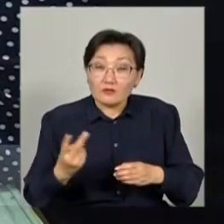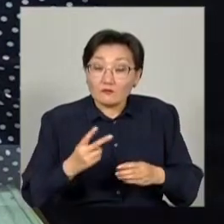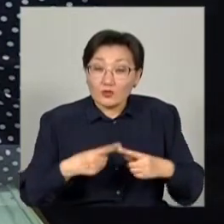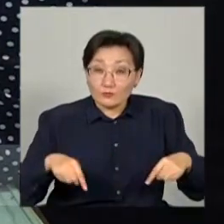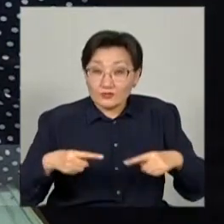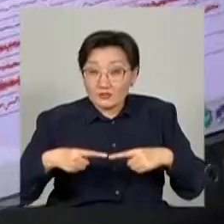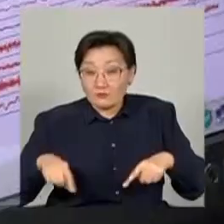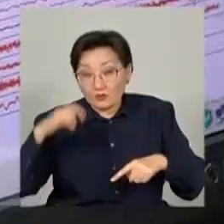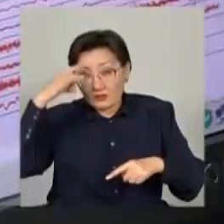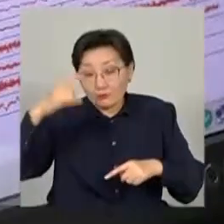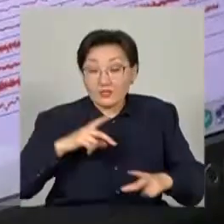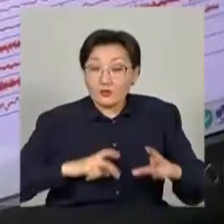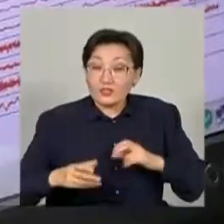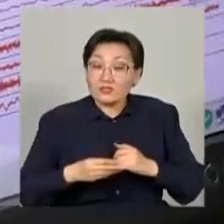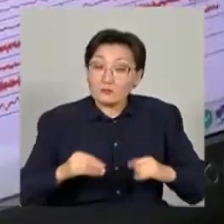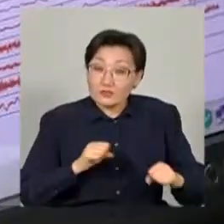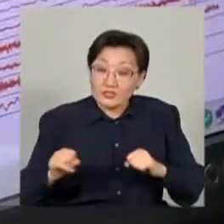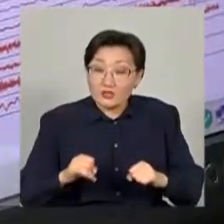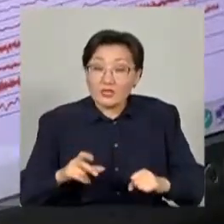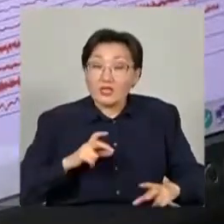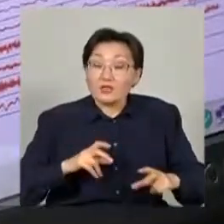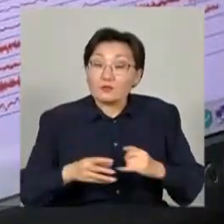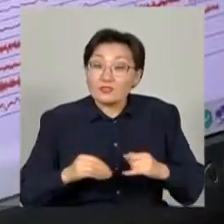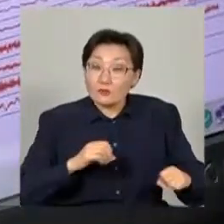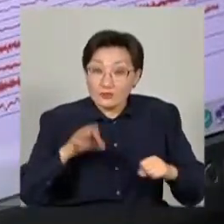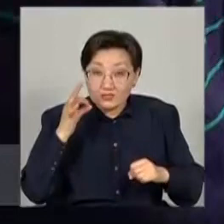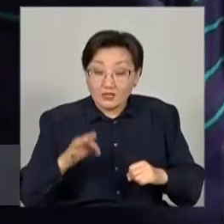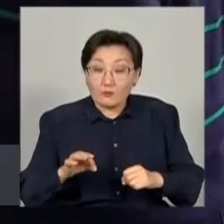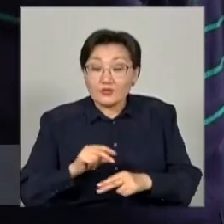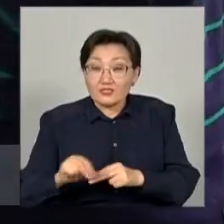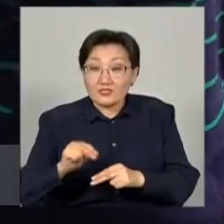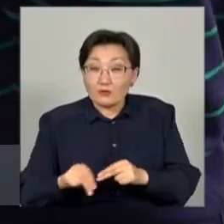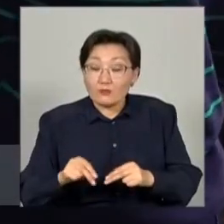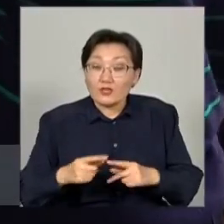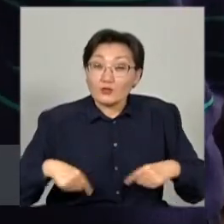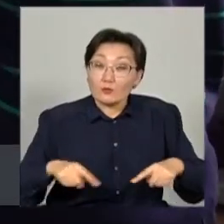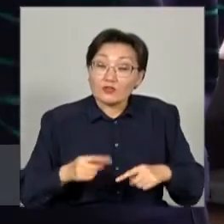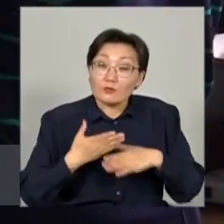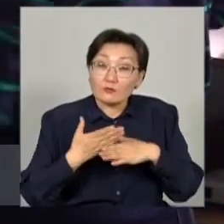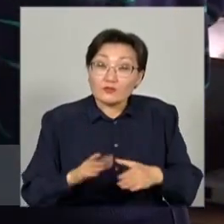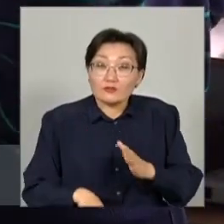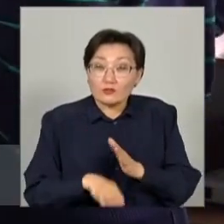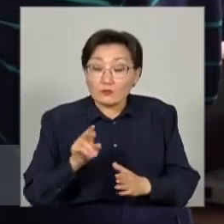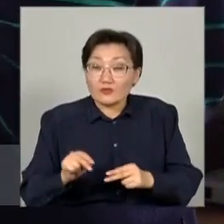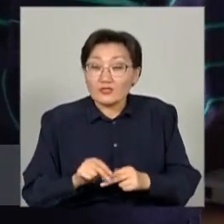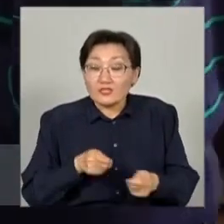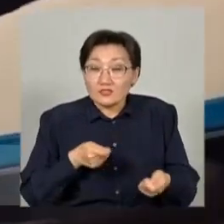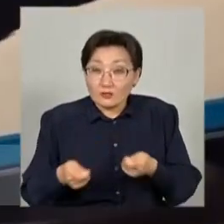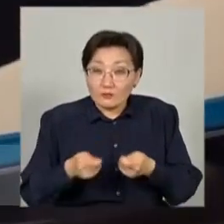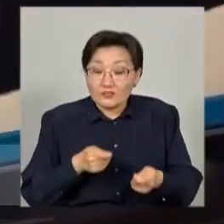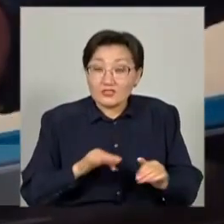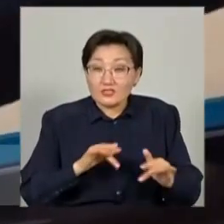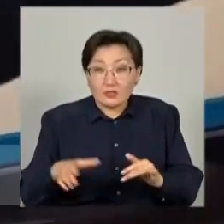организаций, Казахского института сейсмологии и сейсмологической опытно-методической экспедиции, поможет лучше координировать действия в научной